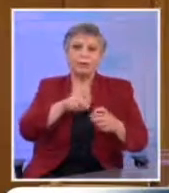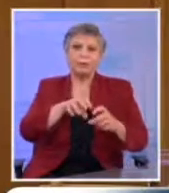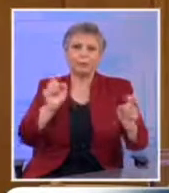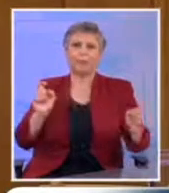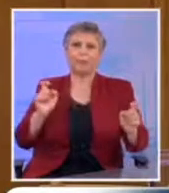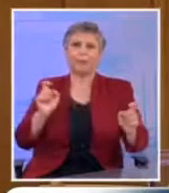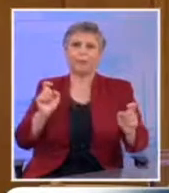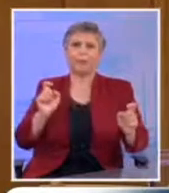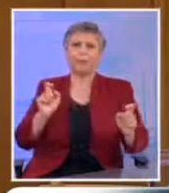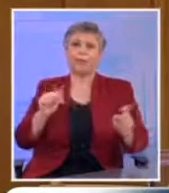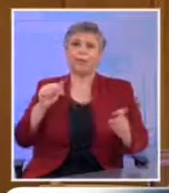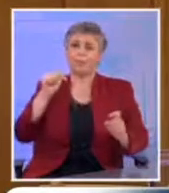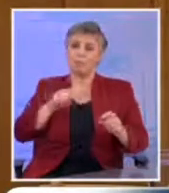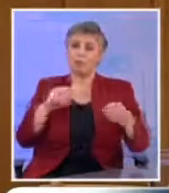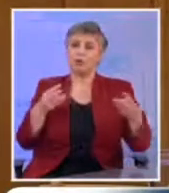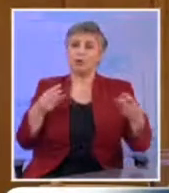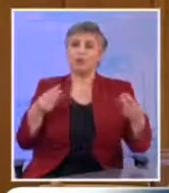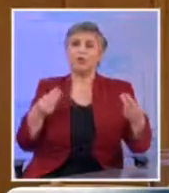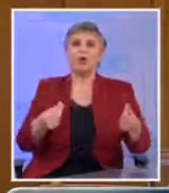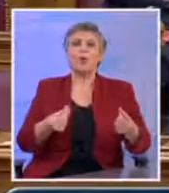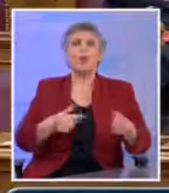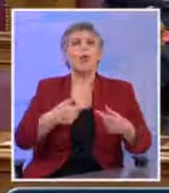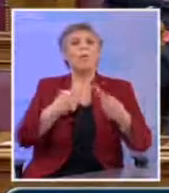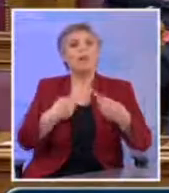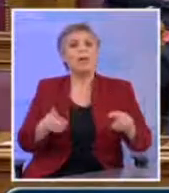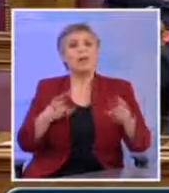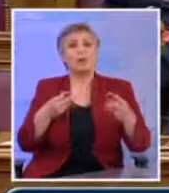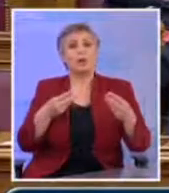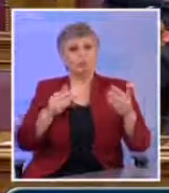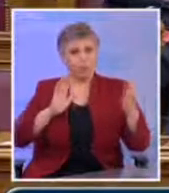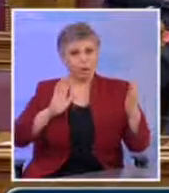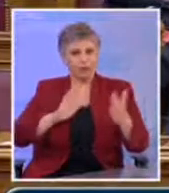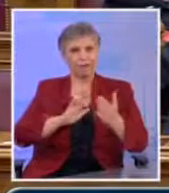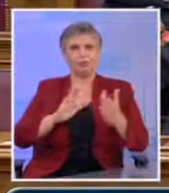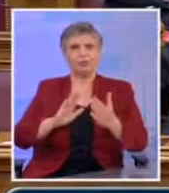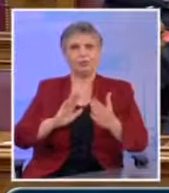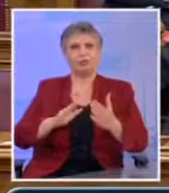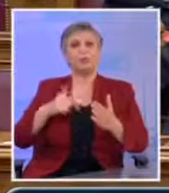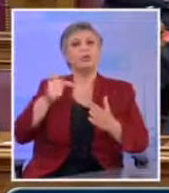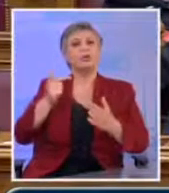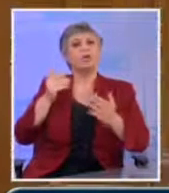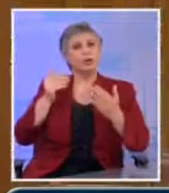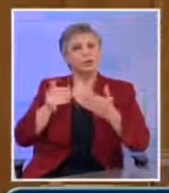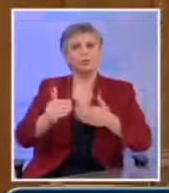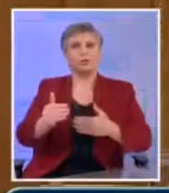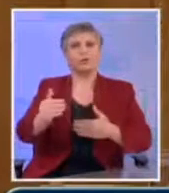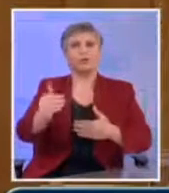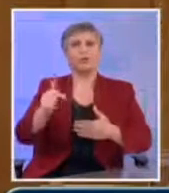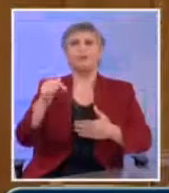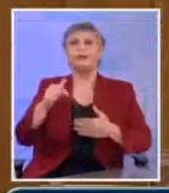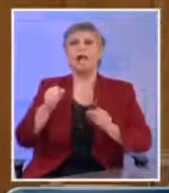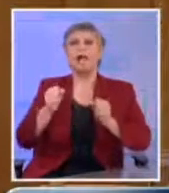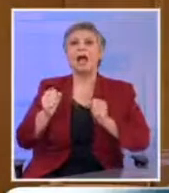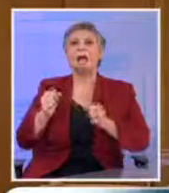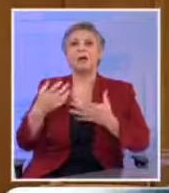στηριχθεί μια άλλη προσέγγιση που θα φέρνει μακροπρόθεσμα και μεσοπρόθεσμα την